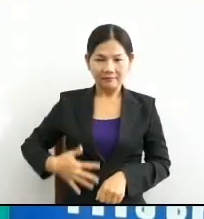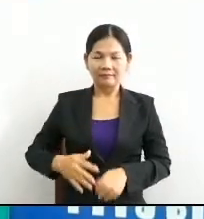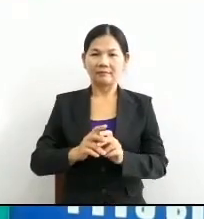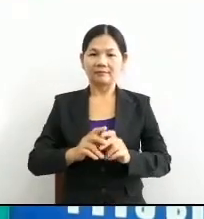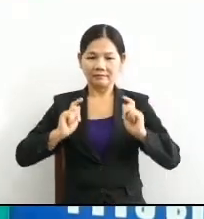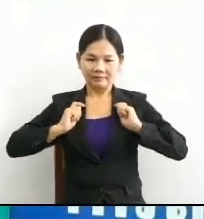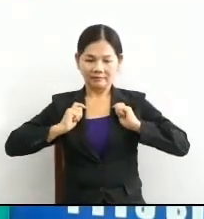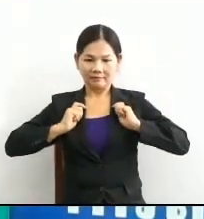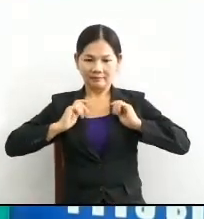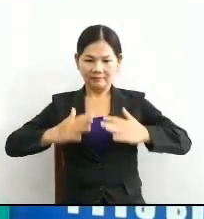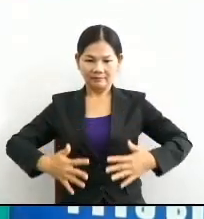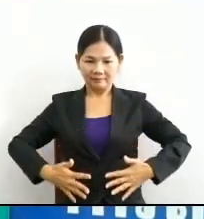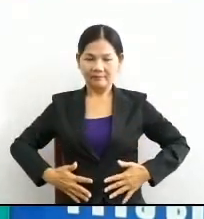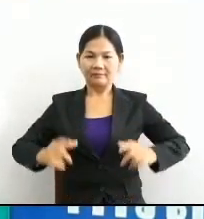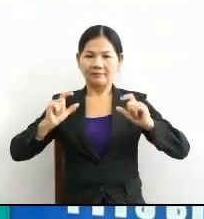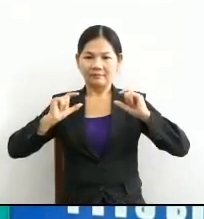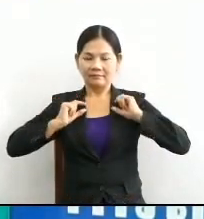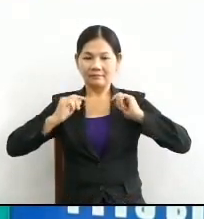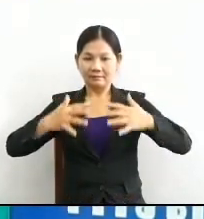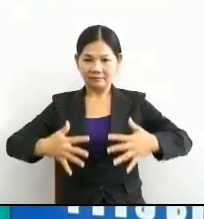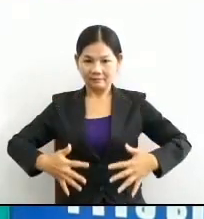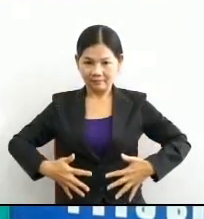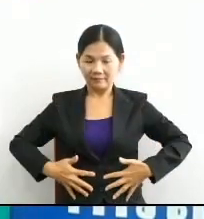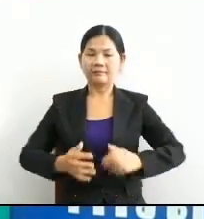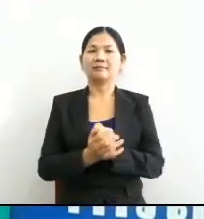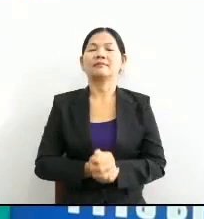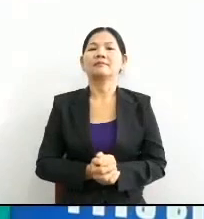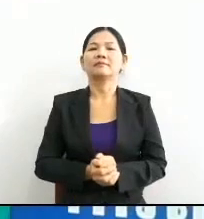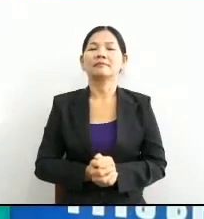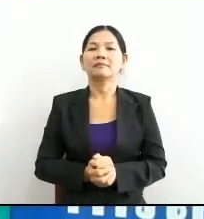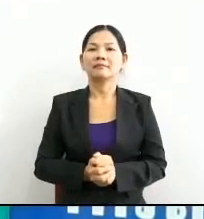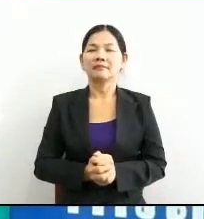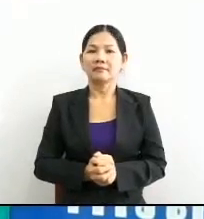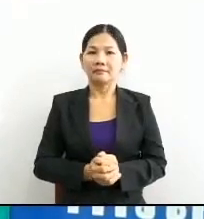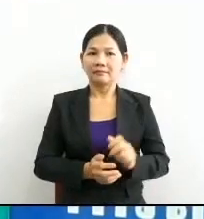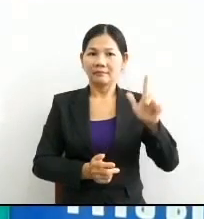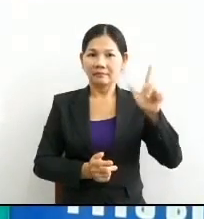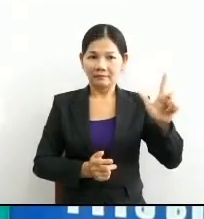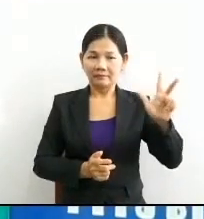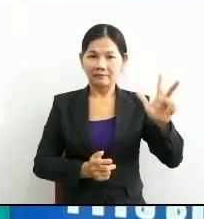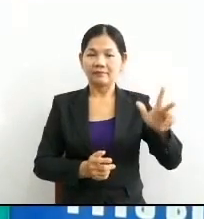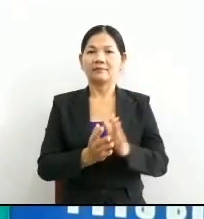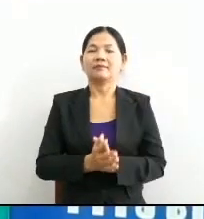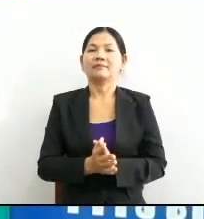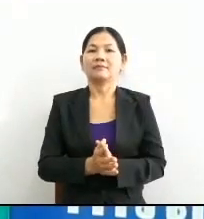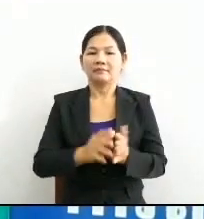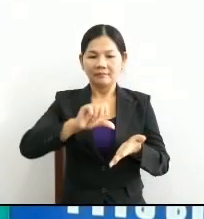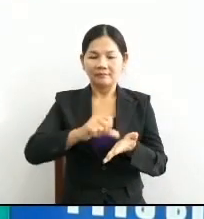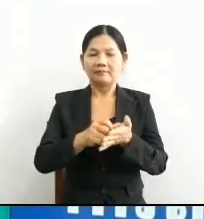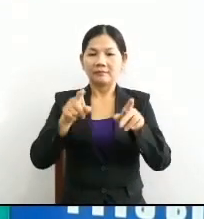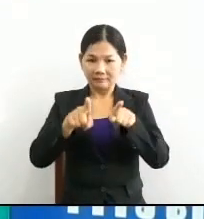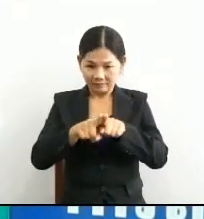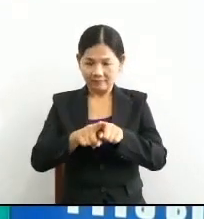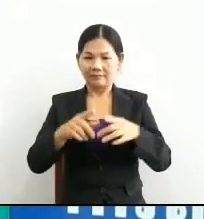riêng cài cài chá ăn cho mùi nè cũ khó về vắt chân nạ sạp